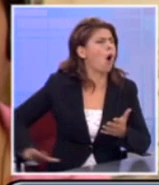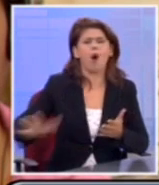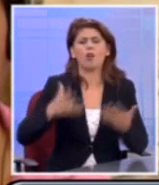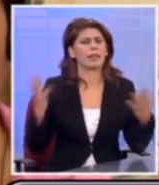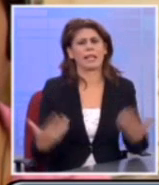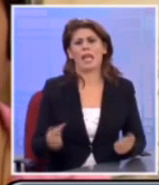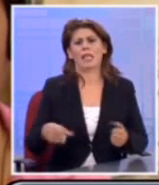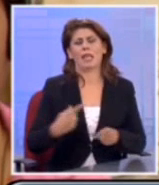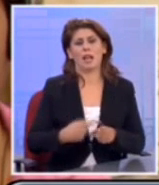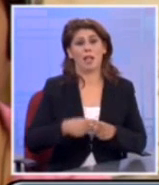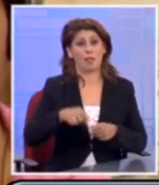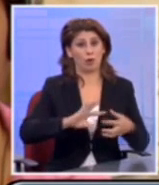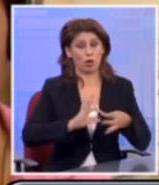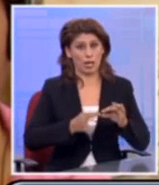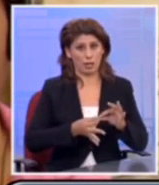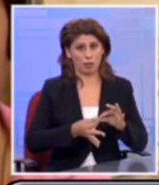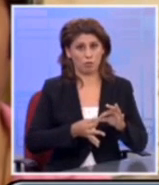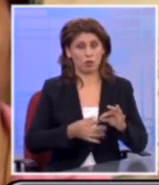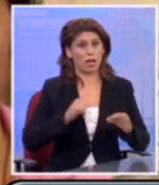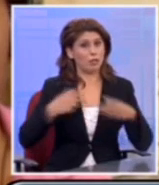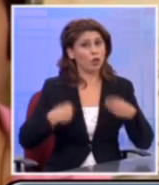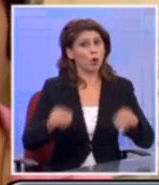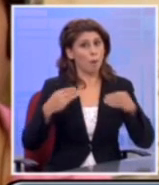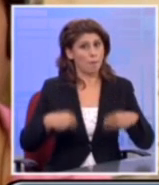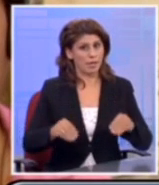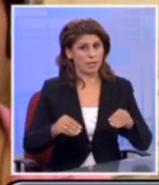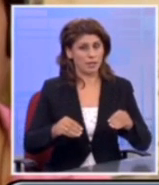Ένας οργανισμός που ιδιωτικοποίησε